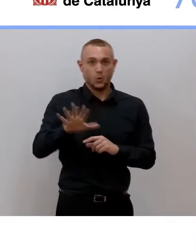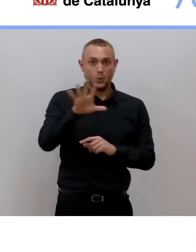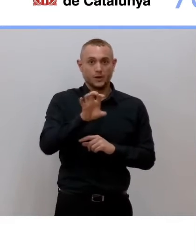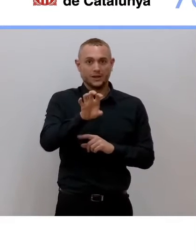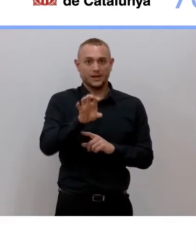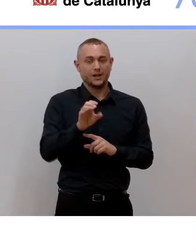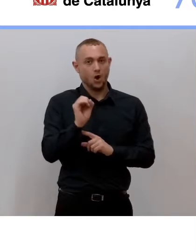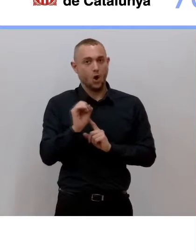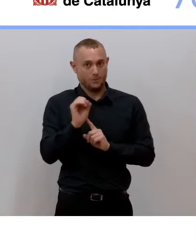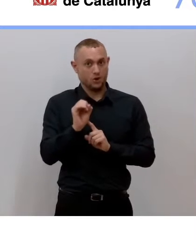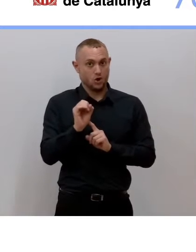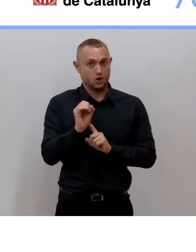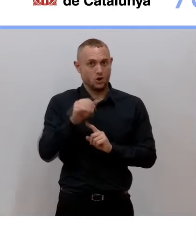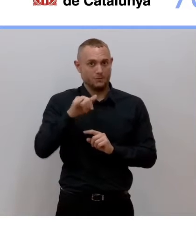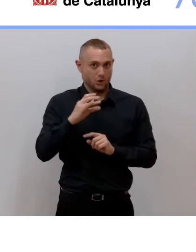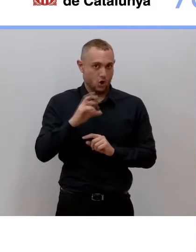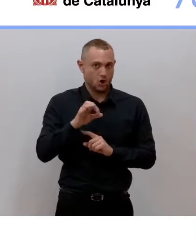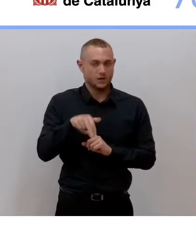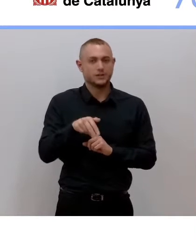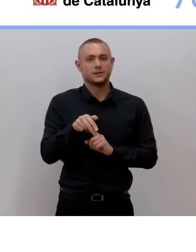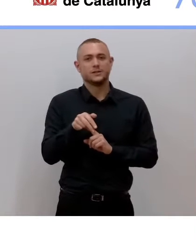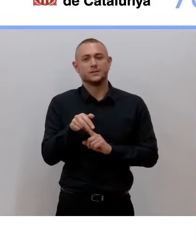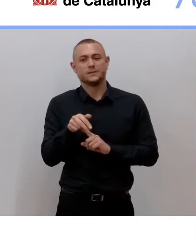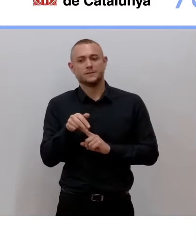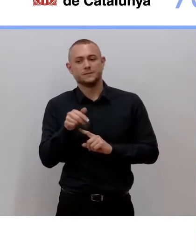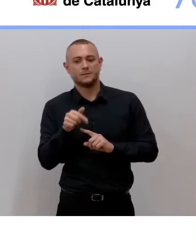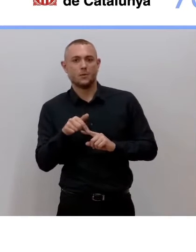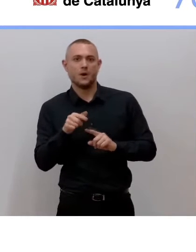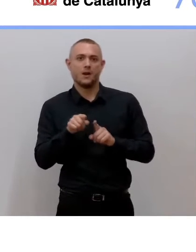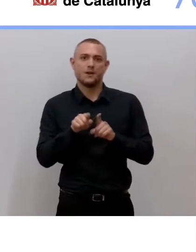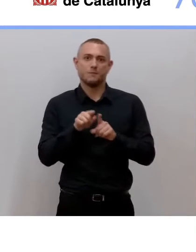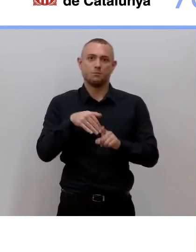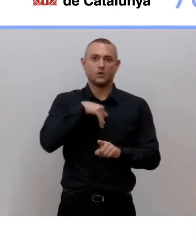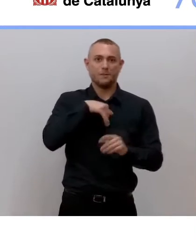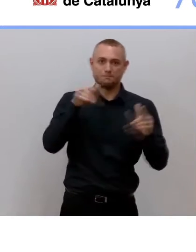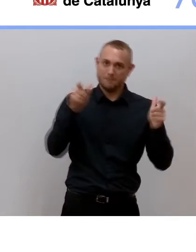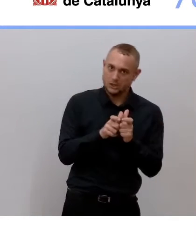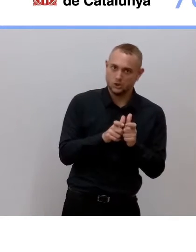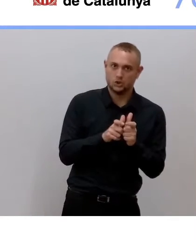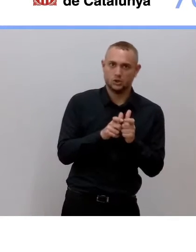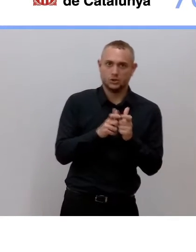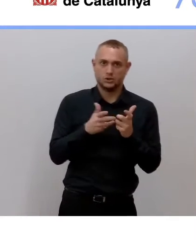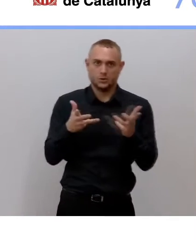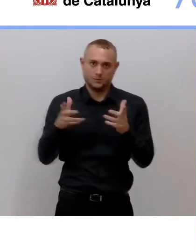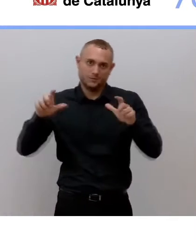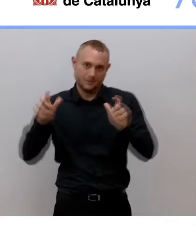Omicron i que tenen una gravetat menor i que tenen unes característiques aquesta variant